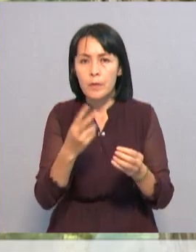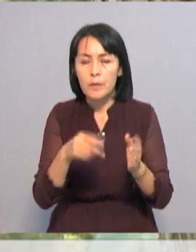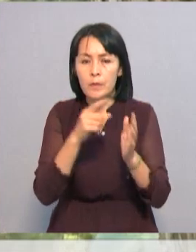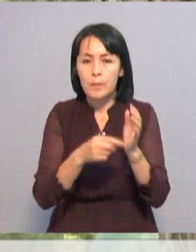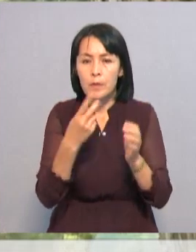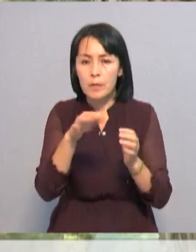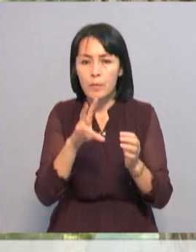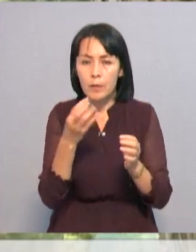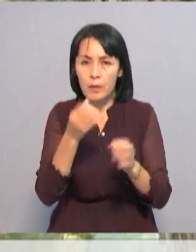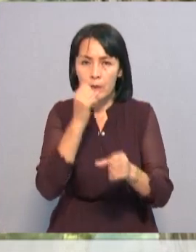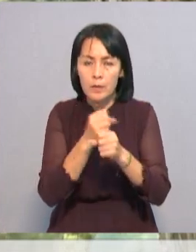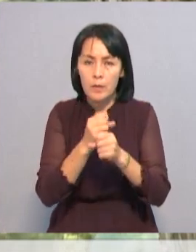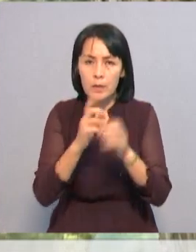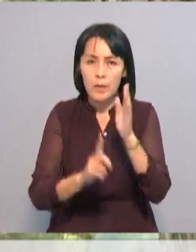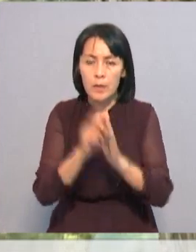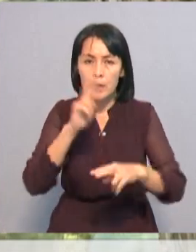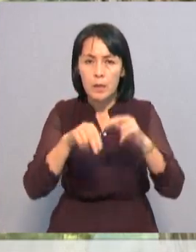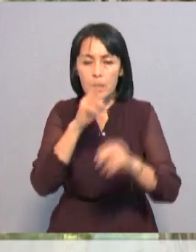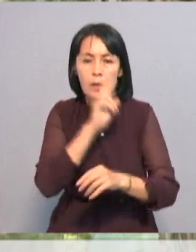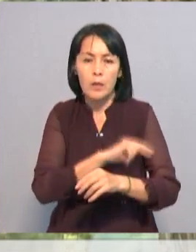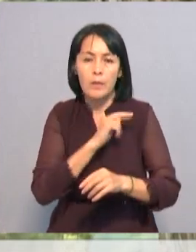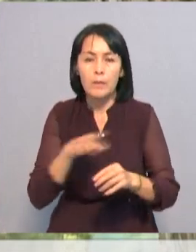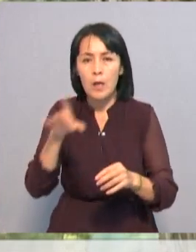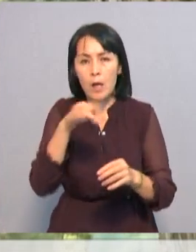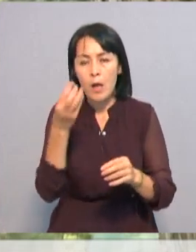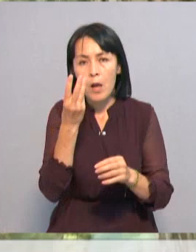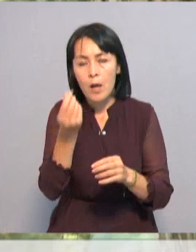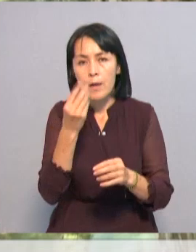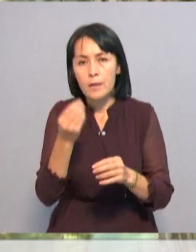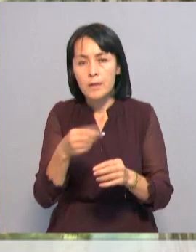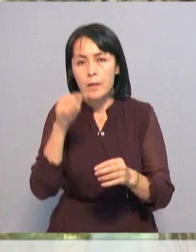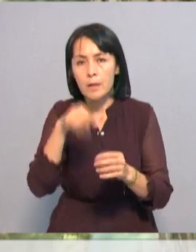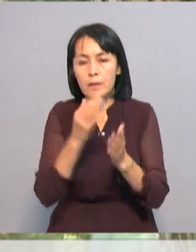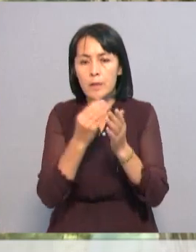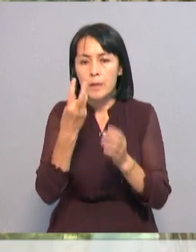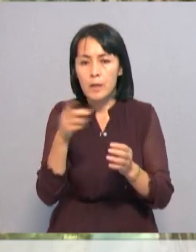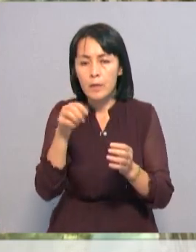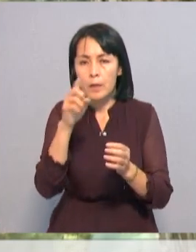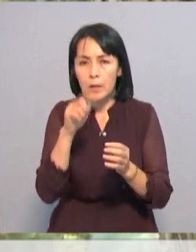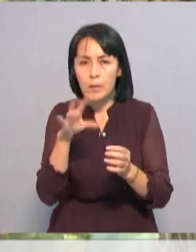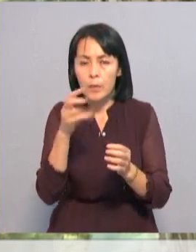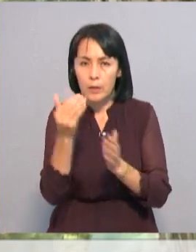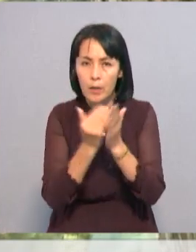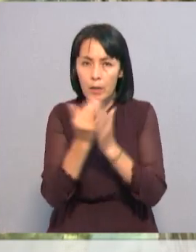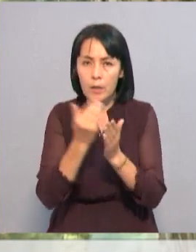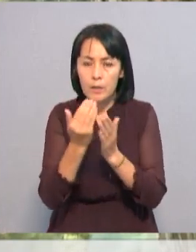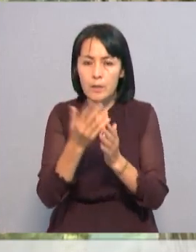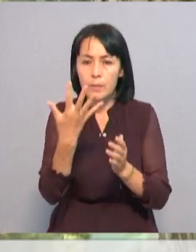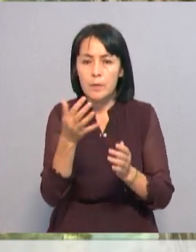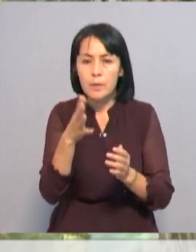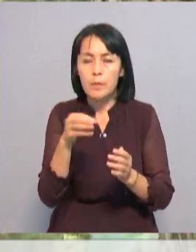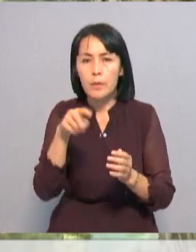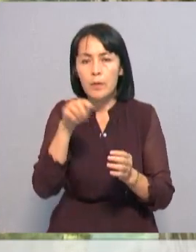971 миллион тенге и начаты строительные работы. Из республиканского бюджета 3 миллиарда 651 миллион тенге из 5,5 миллиардов